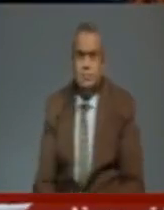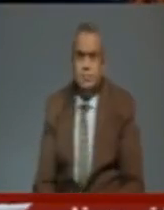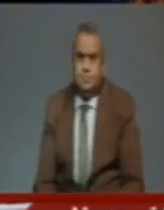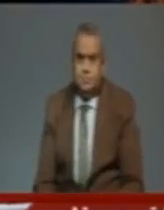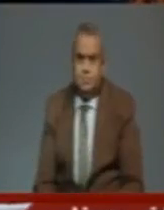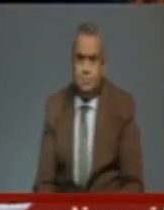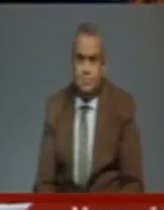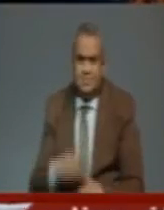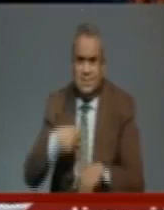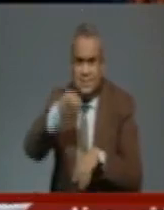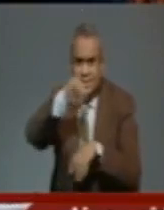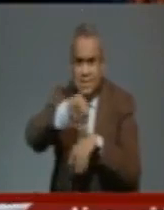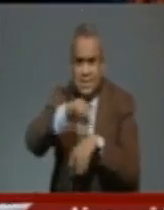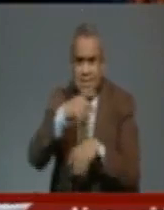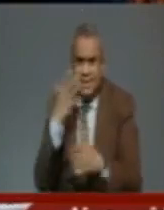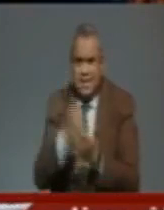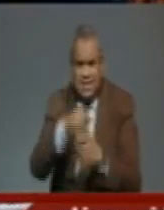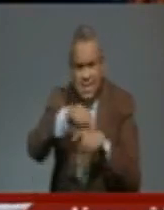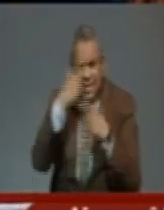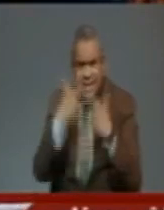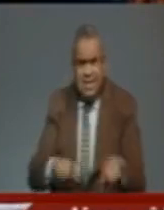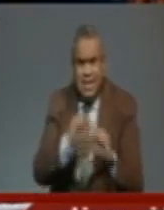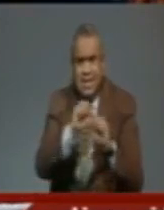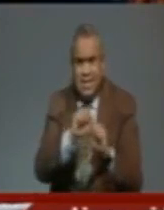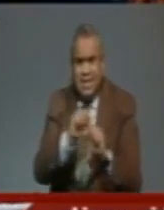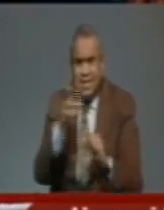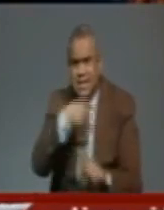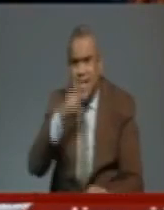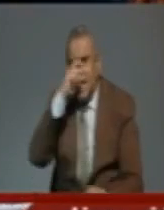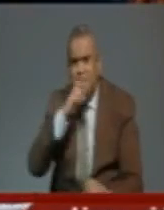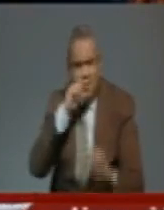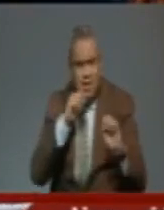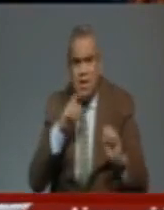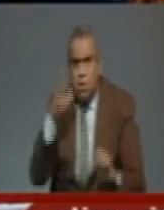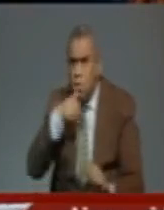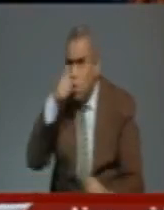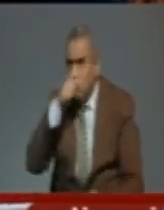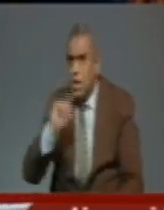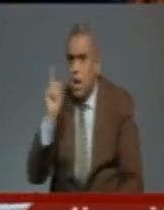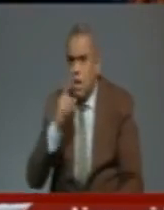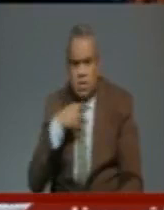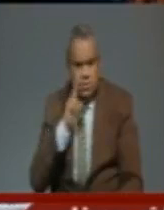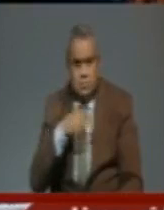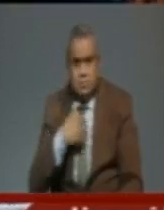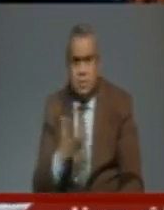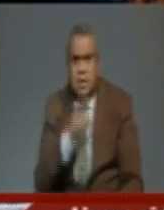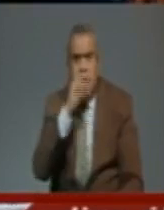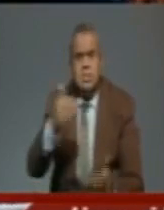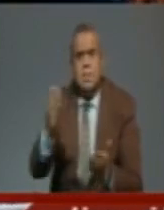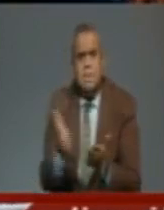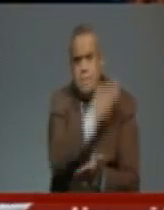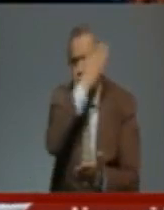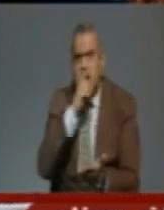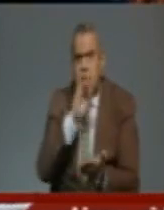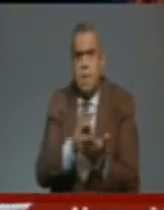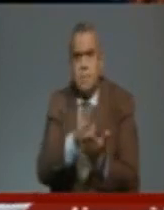إيه ده؟ إيه البلد دي؟ هو حد يزعل مني إيه؟ إيه ده إيه ده إيه ده؟ شيلوا الكلام ده